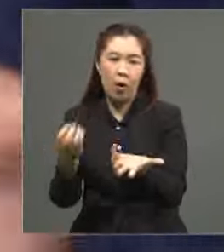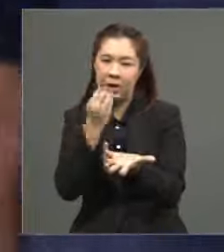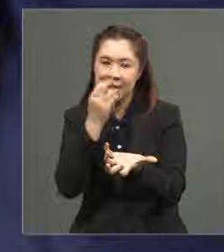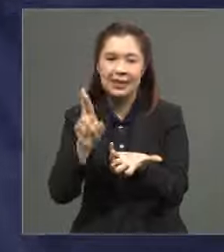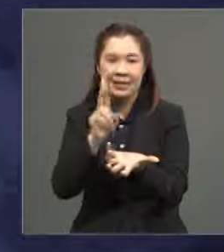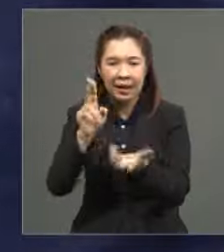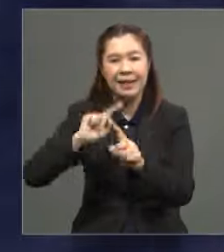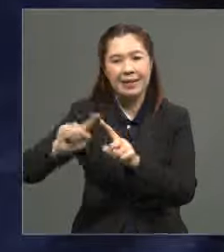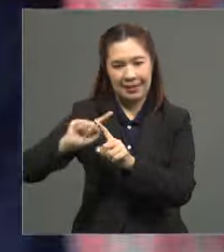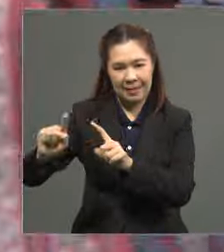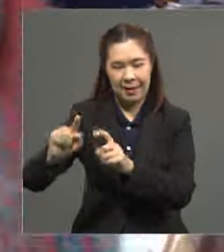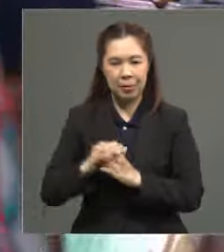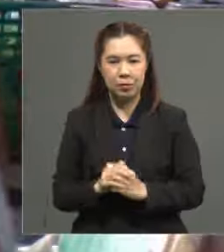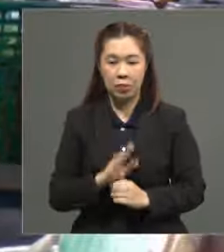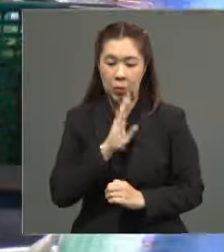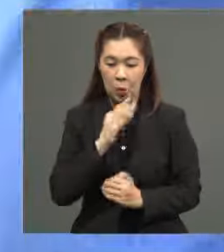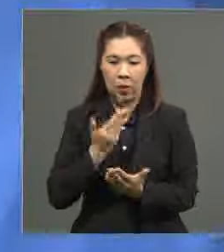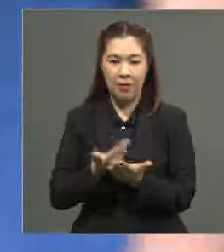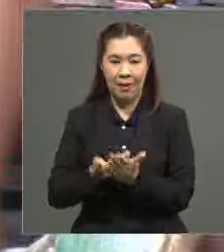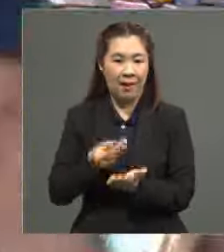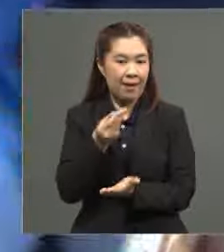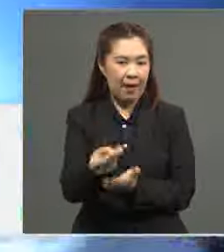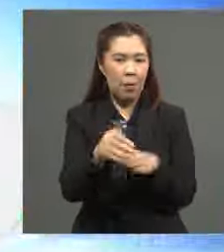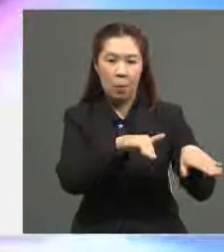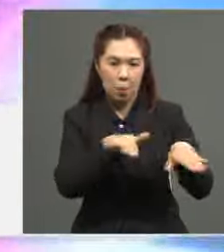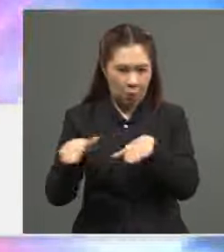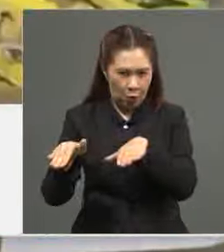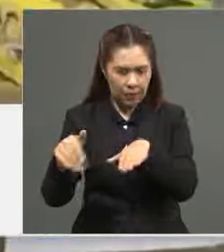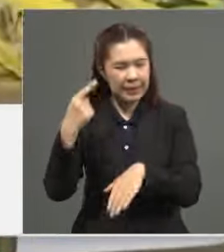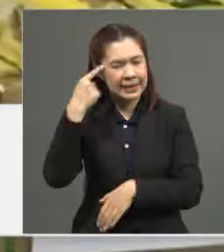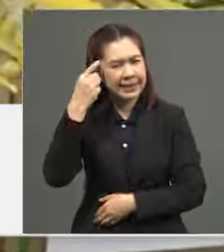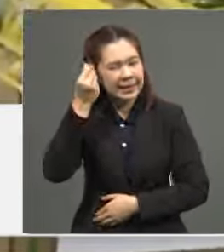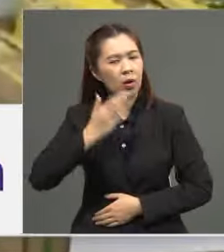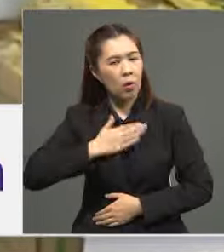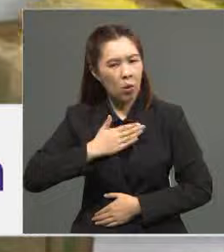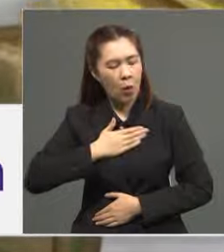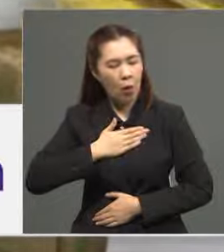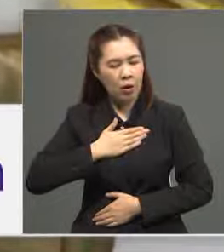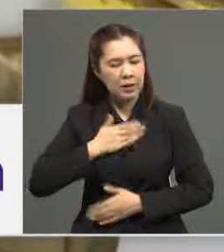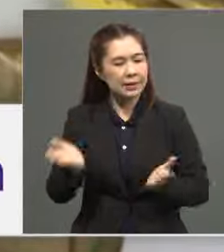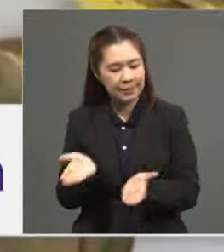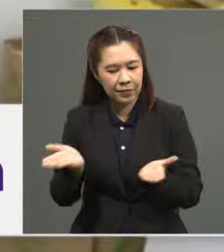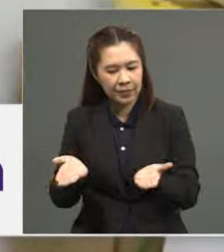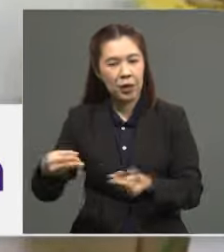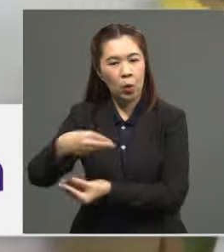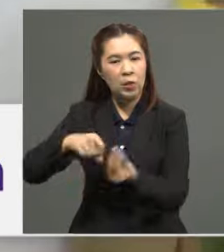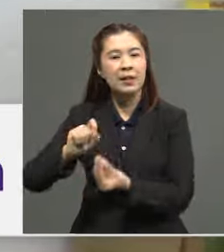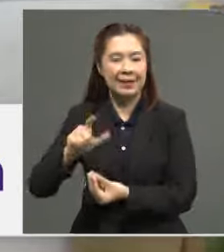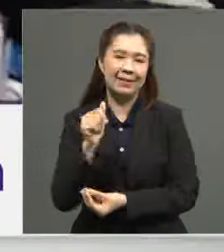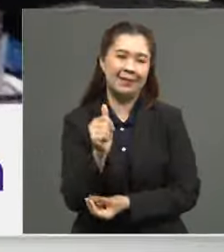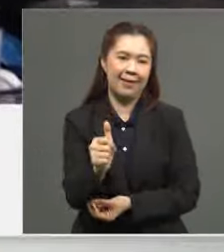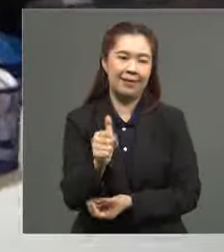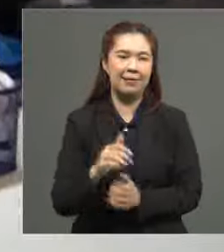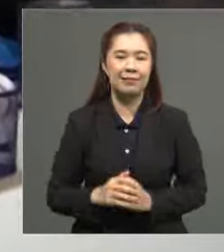คต่างๆยิ่งถ้าเกิดสามารถแจกได้พร้อมกันนะฮะมุมมองของประชาชนมองว่าก็จะยิ่งกระตุ้นเศรษฐกิจได้มากขึ้นเนี่ยไปฟังเสียงกันหน่อย